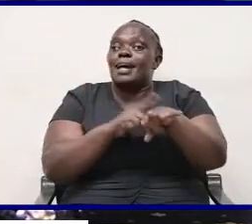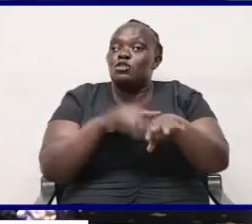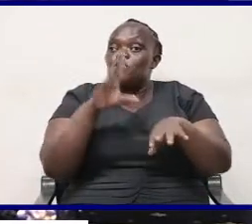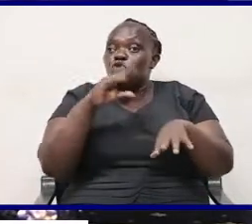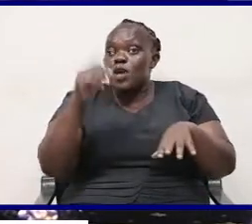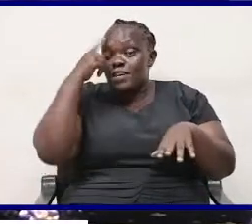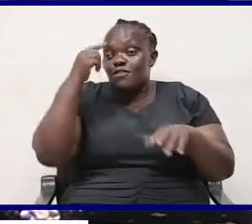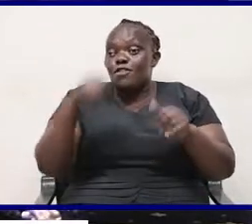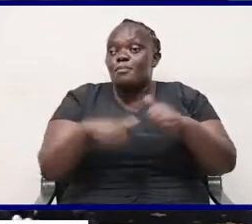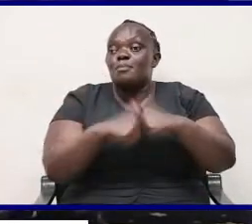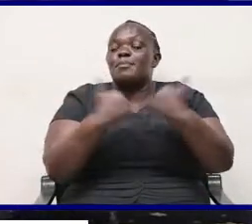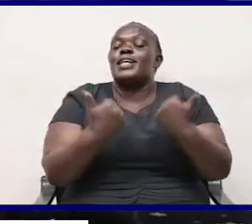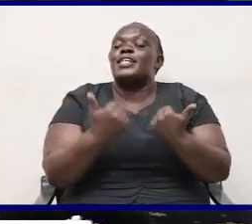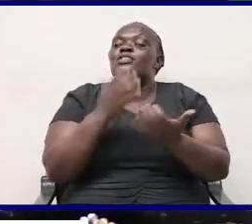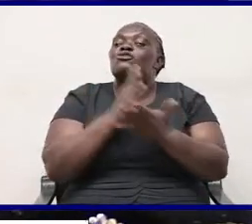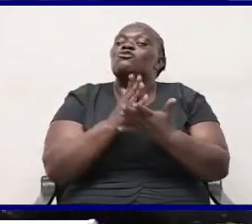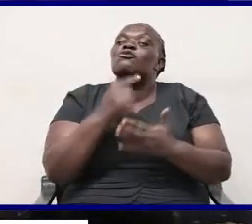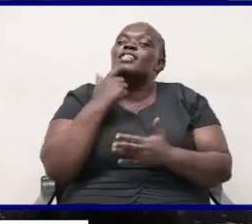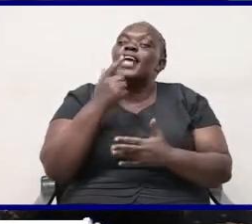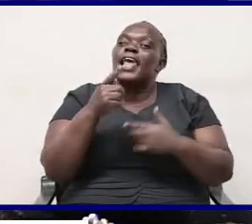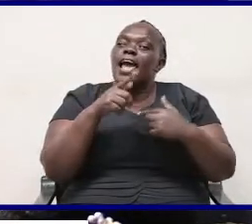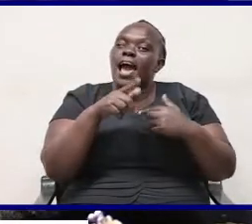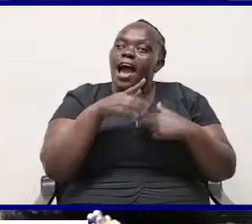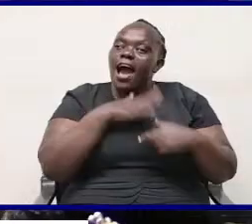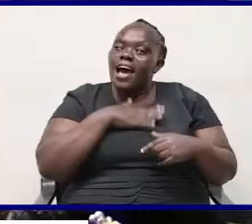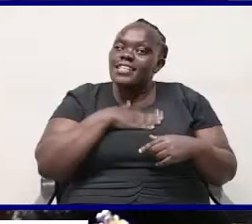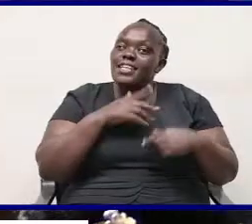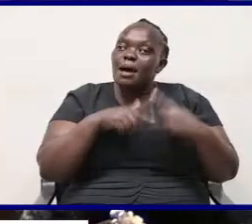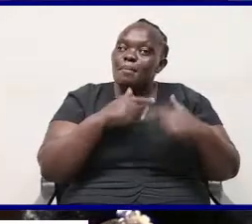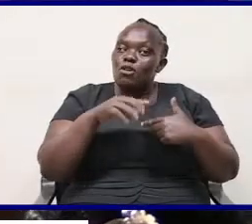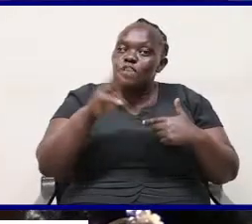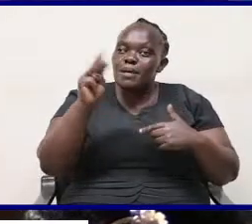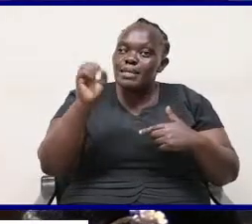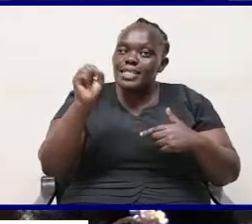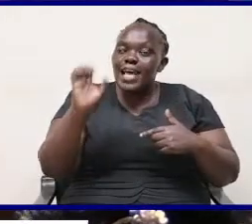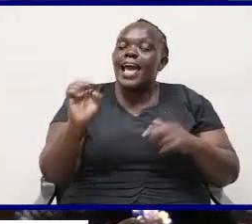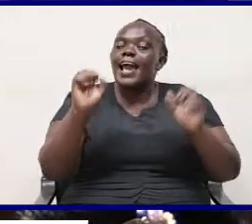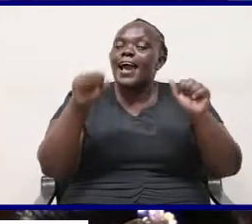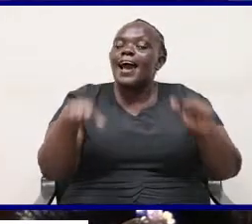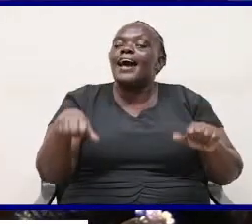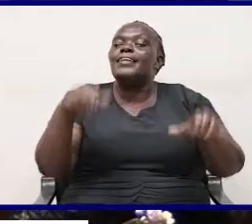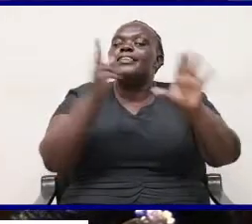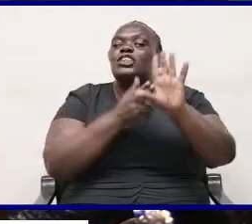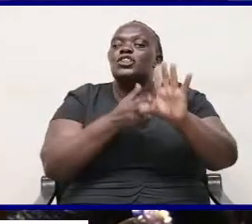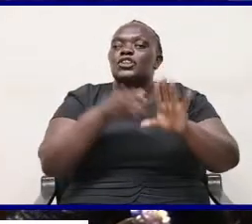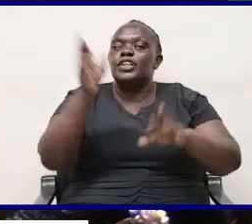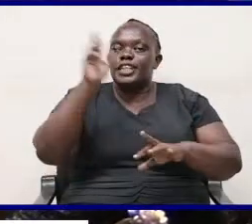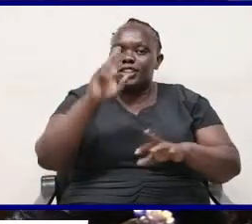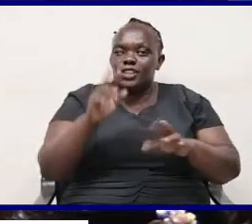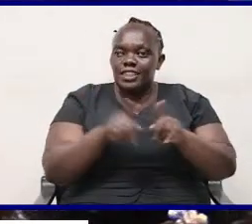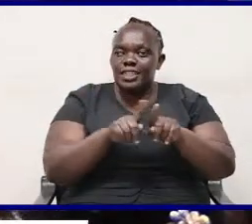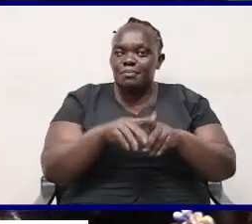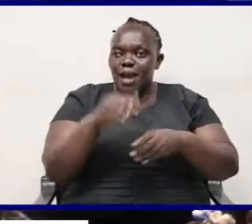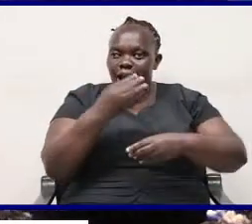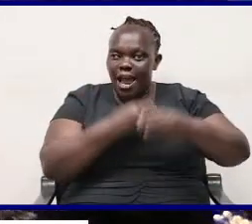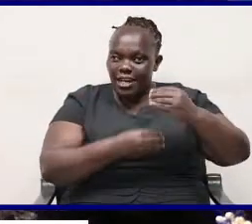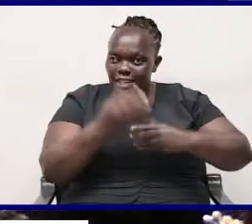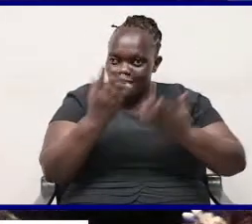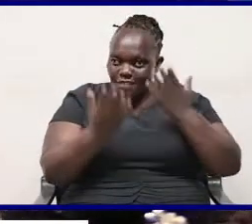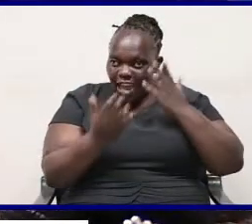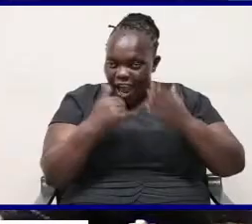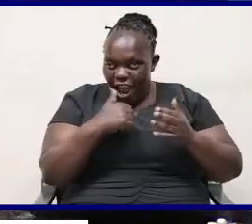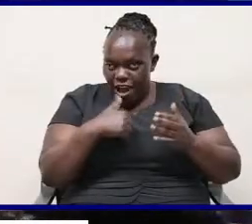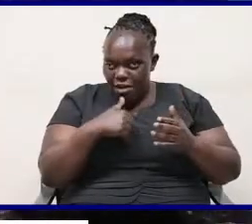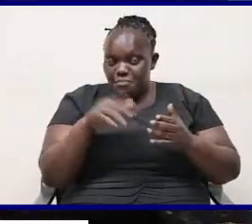for the break, you are telling us about how the MSMEs can plug into regional market. Do you have trade fairs? Can they come